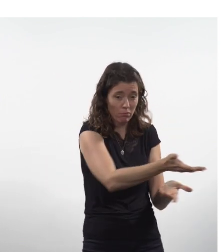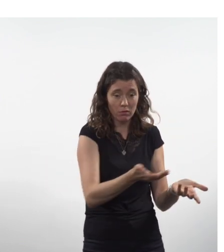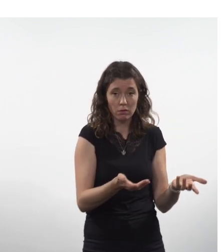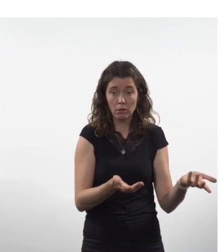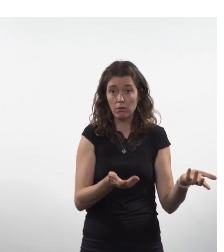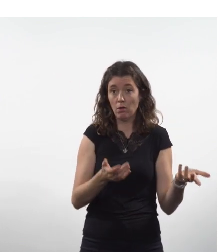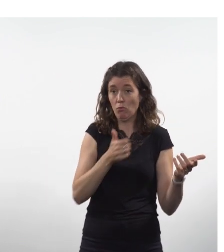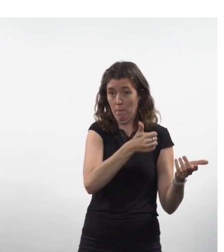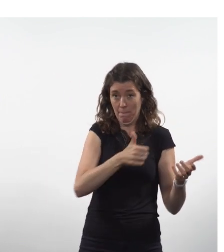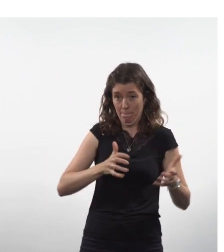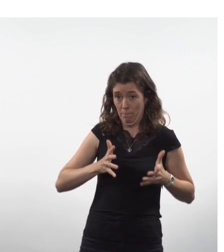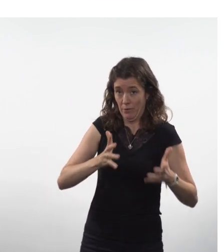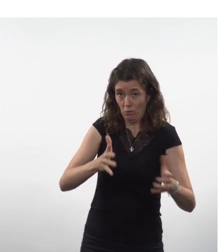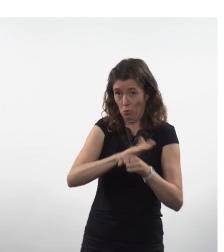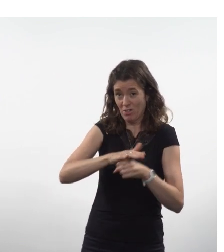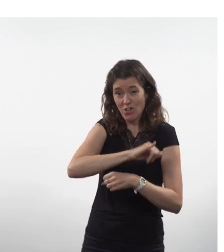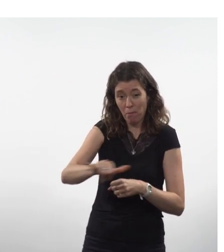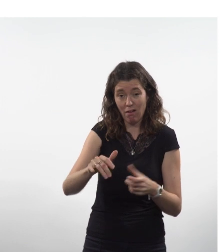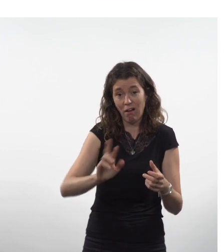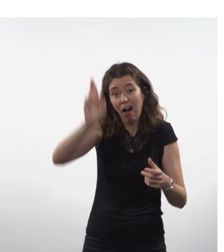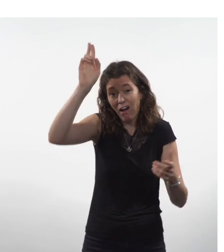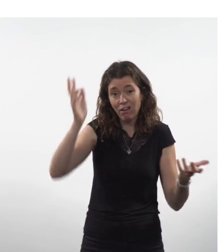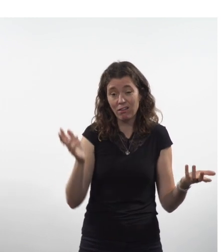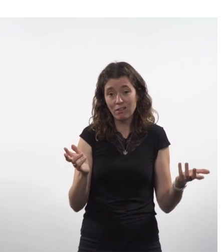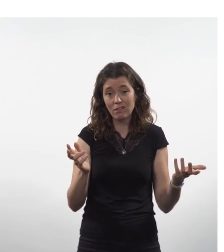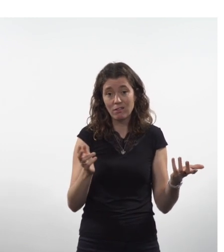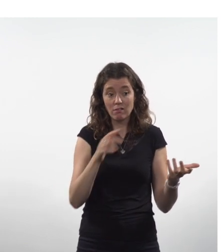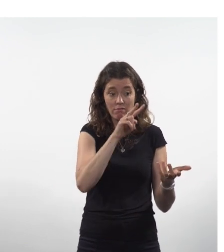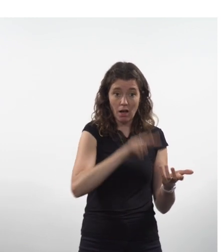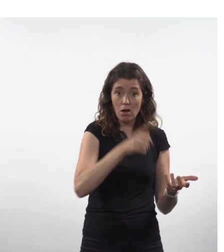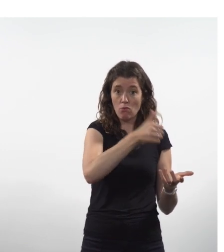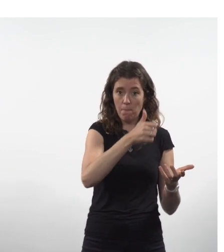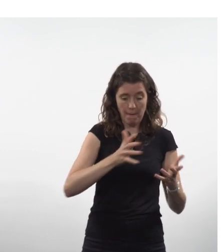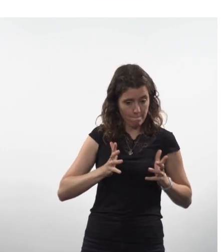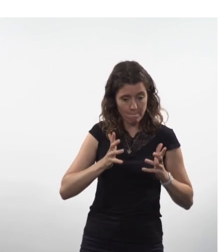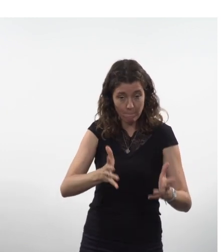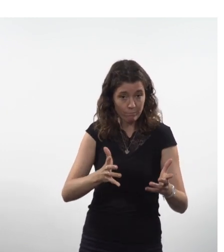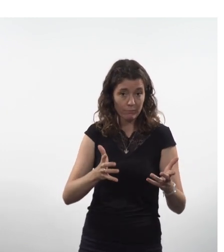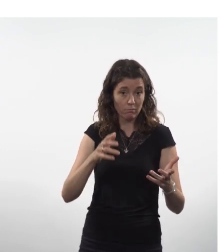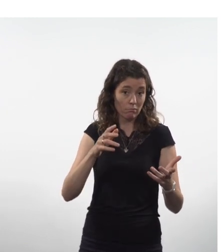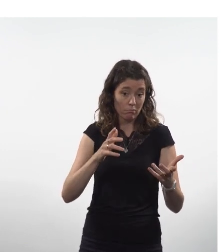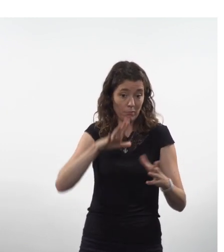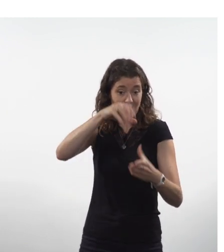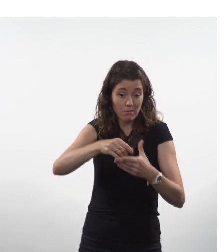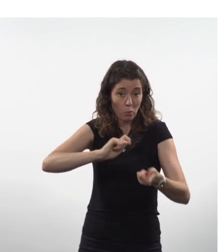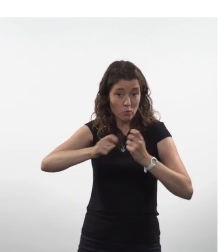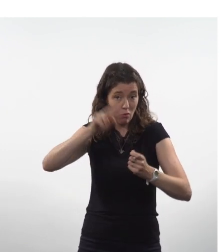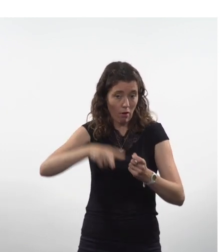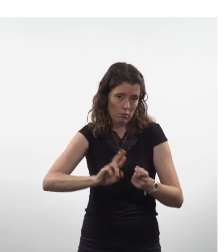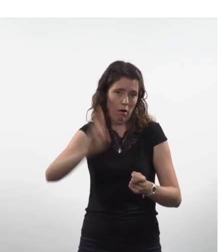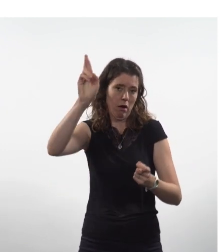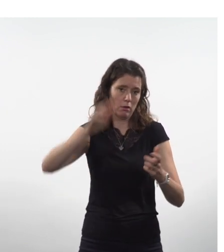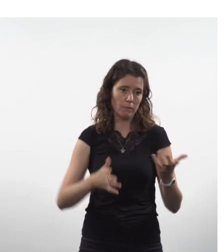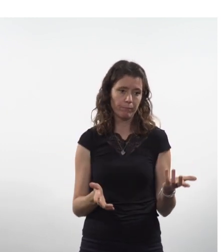Donc, les sourds ont très rarement eu l'occasion d'avoir prise au fil de la discussion, au fil de leur